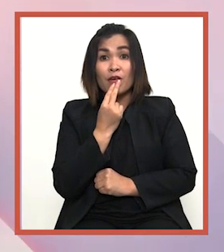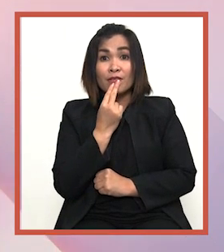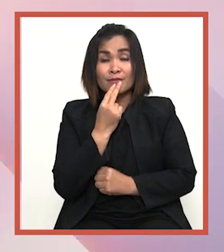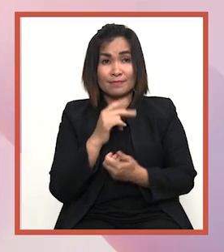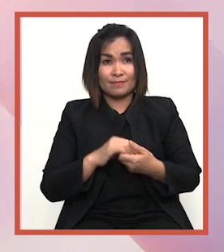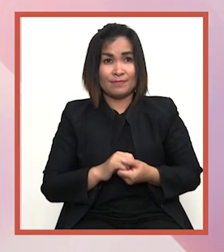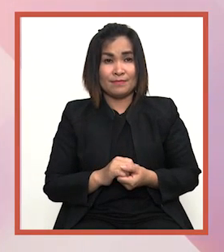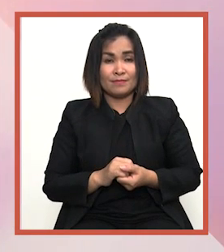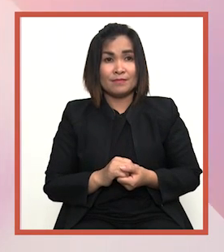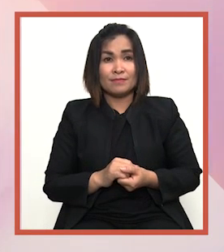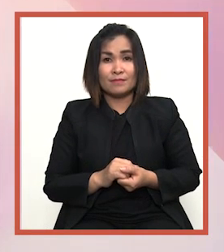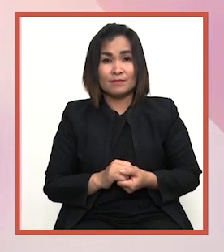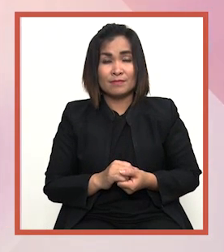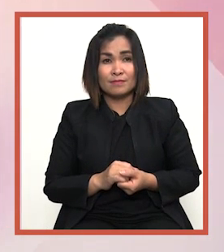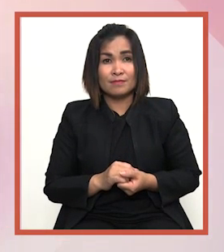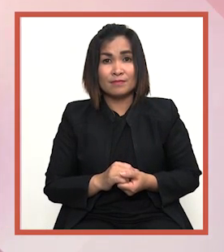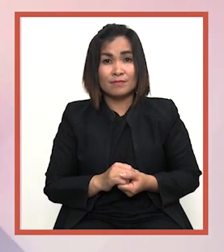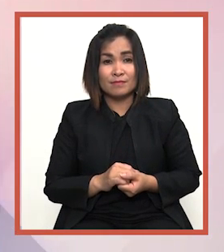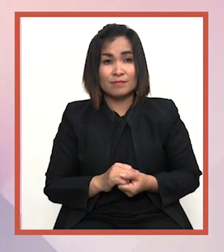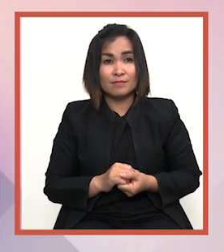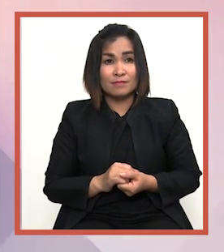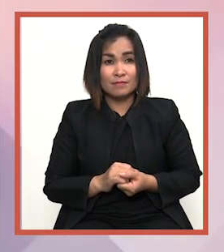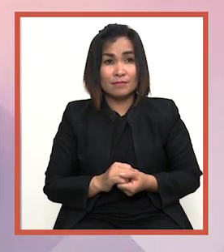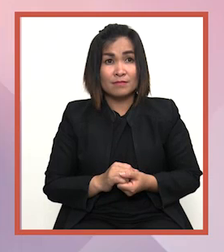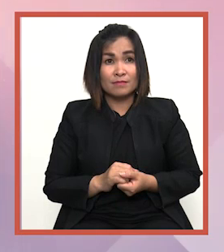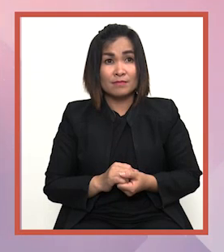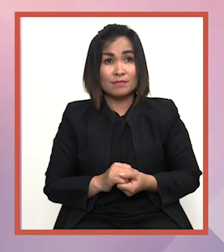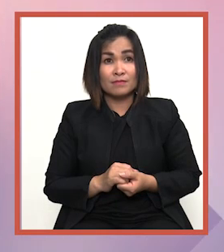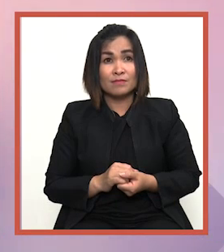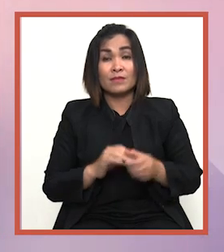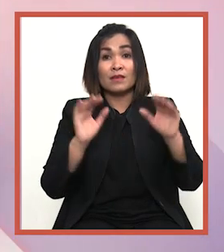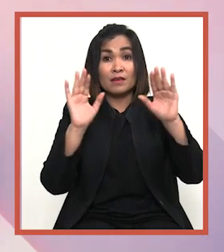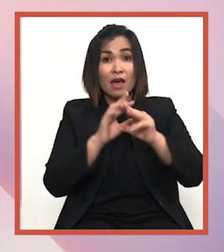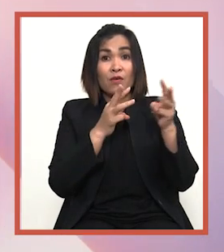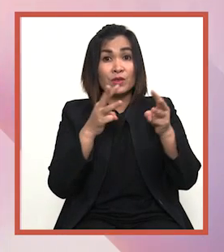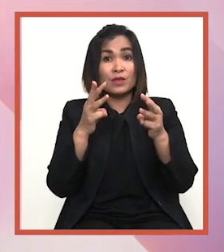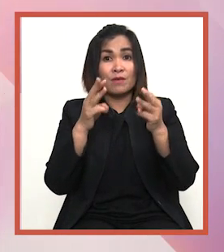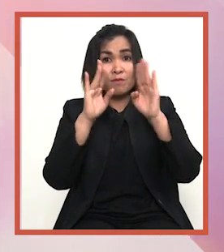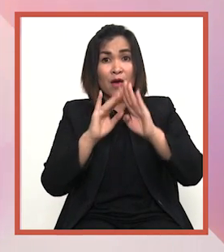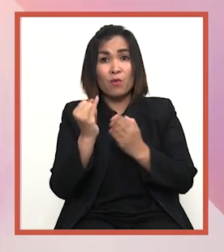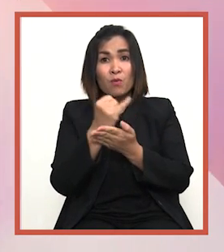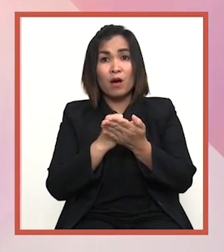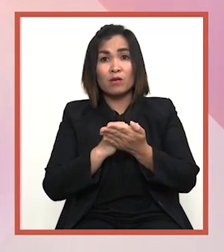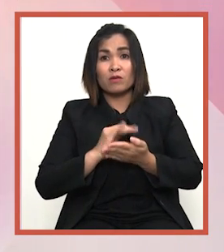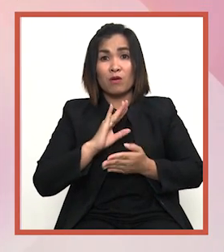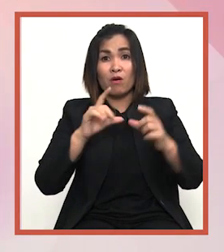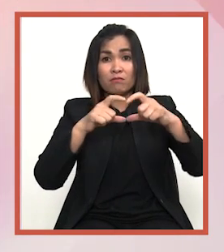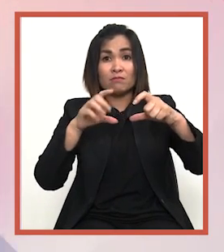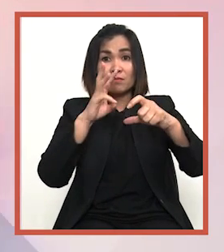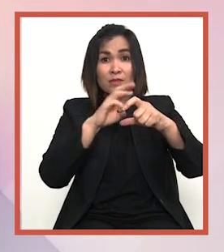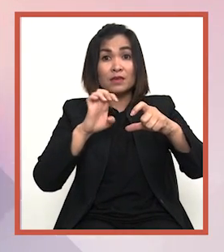ญลักษณ์จะคล้ายๆกับนะแหล่งจ่ายของการเขียนแบบอิเล็กทรอนิกส์สวิ